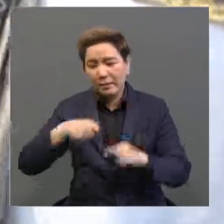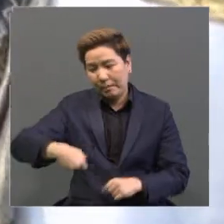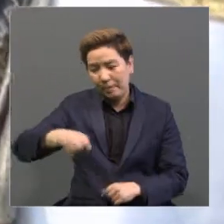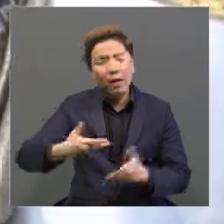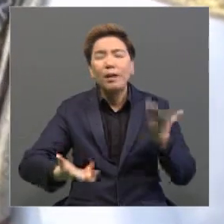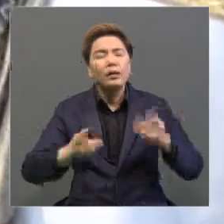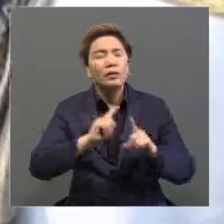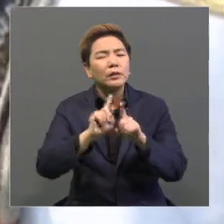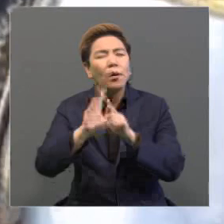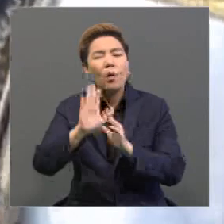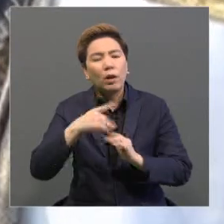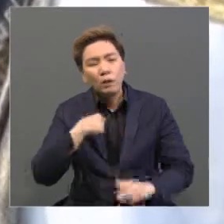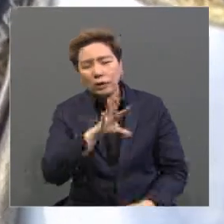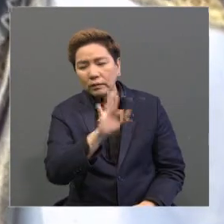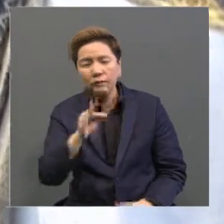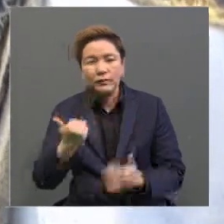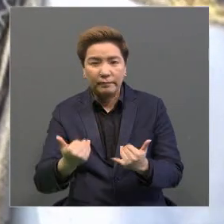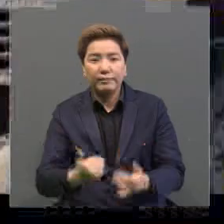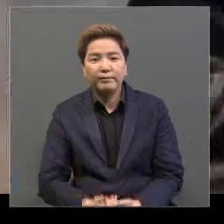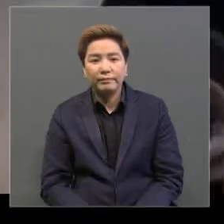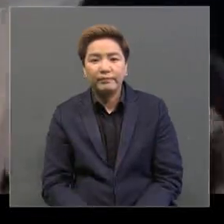กระเป๋าแล้วแต่บางคน